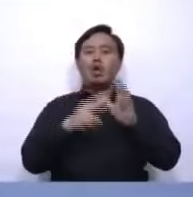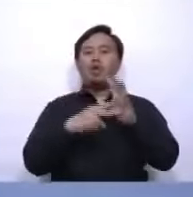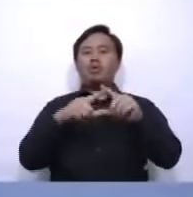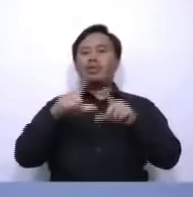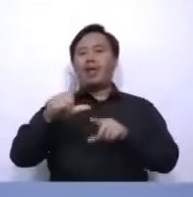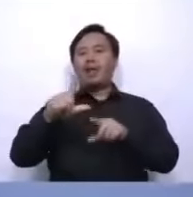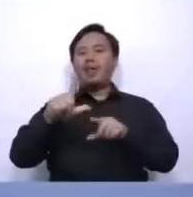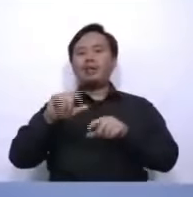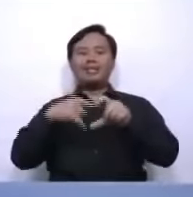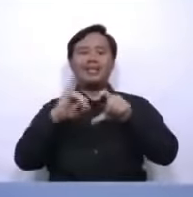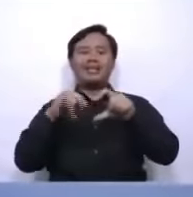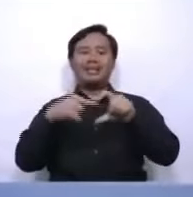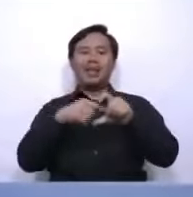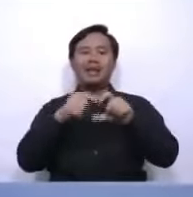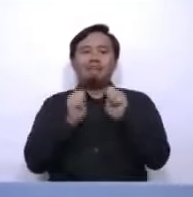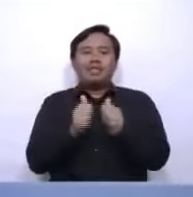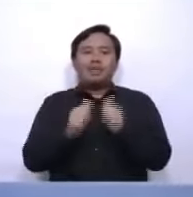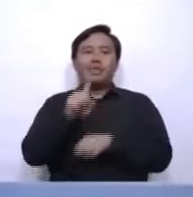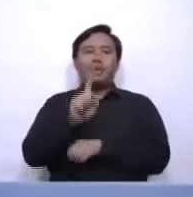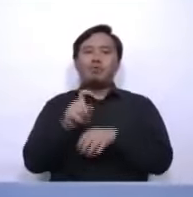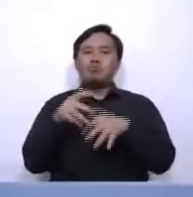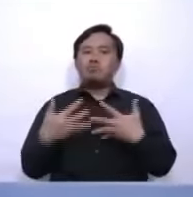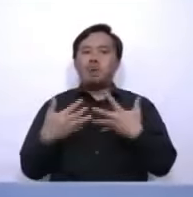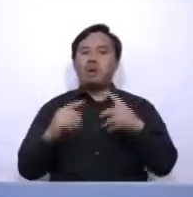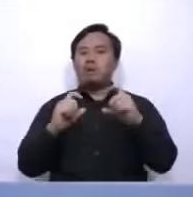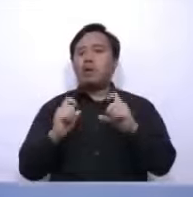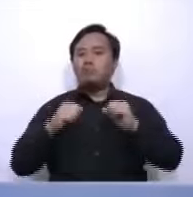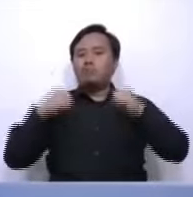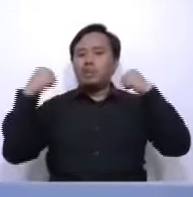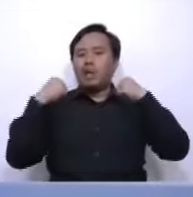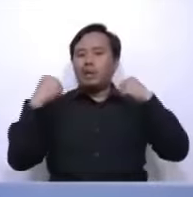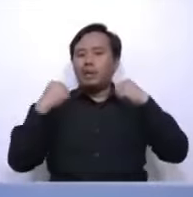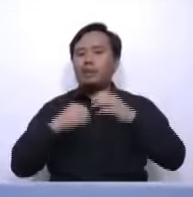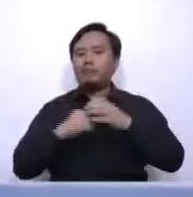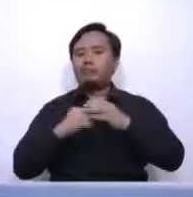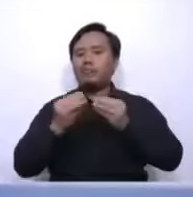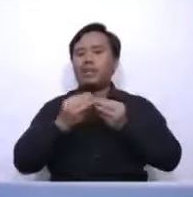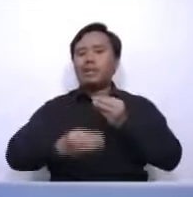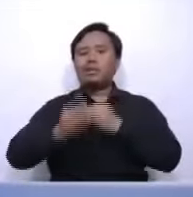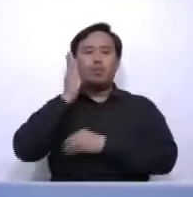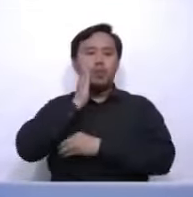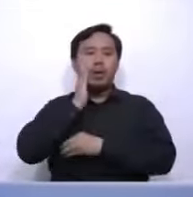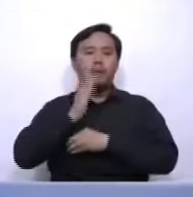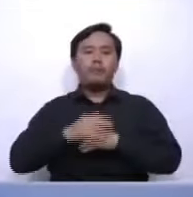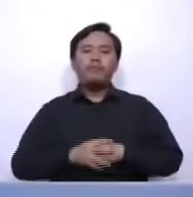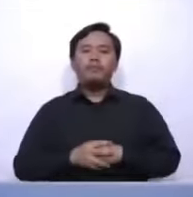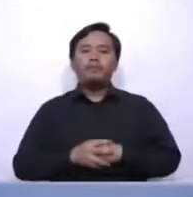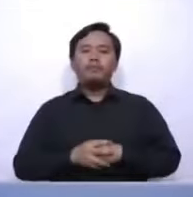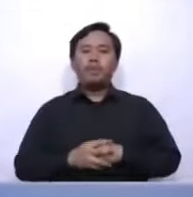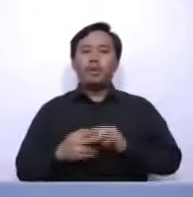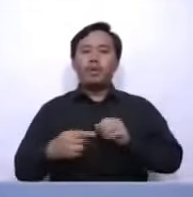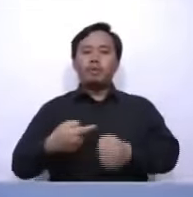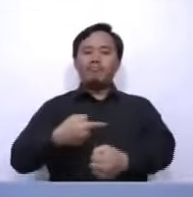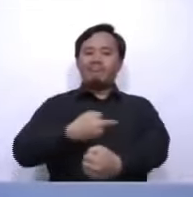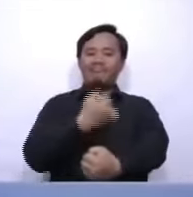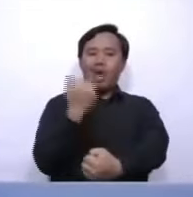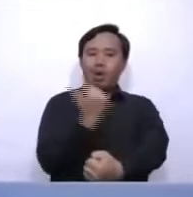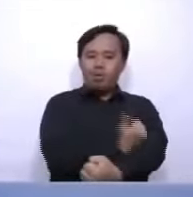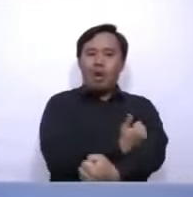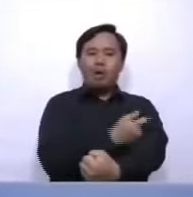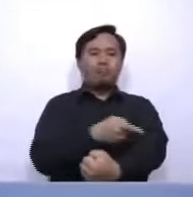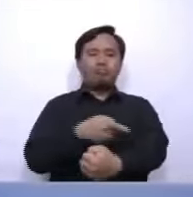betul-betul bagaimana kesehatan, bagaimana pendidikan dan sebagainya untuk generasi muda sekalian. Narkoba adalah musuh yang paling